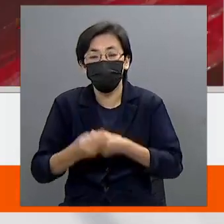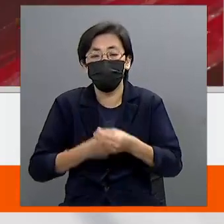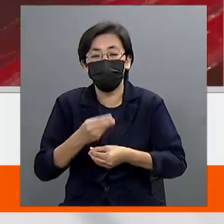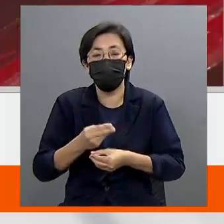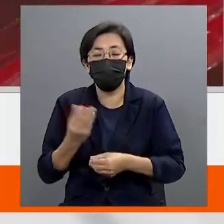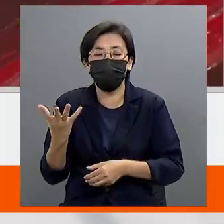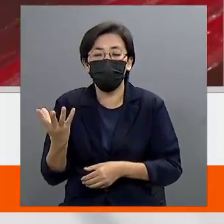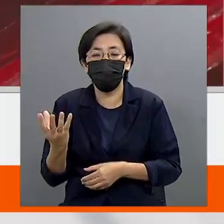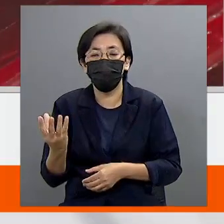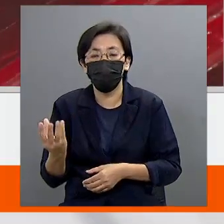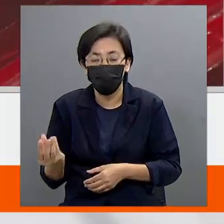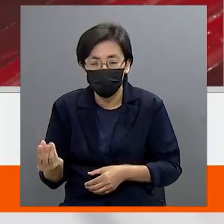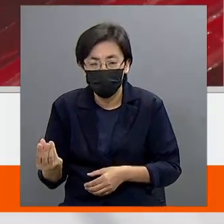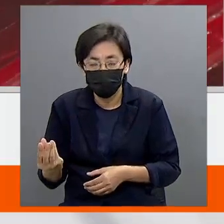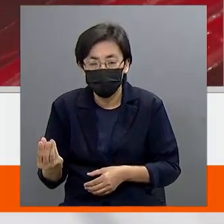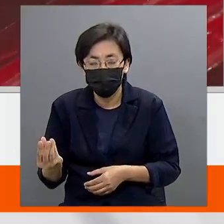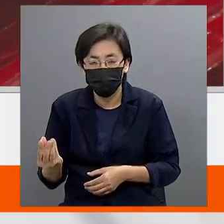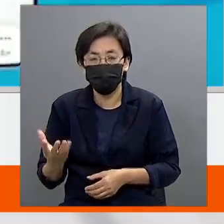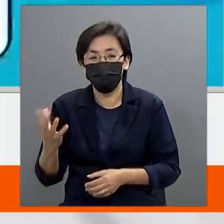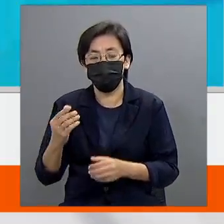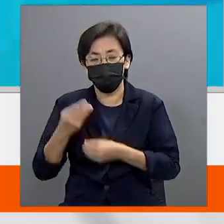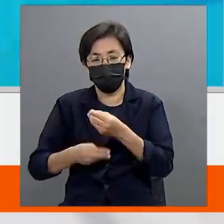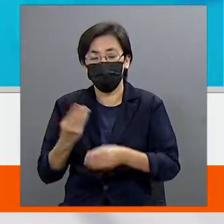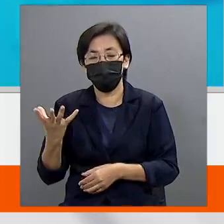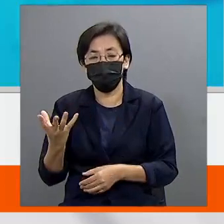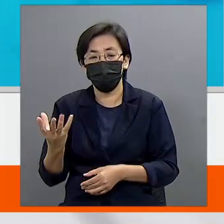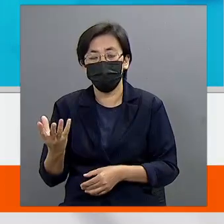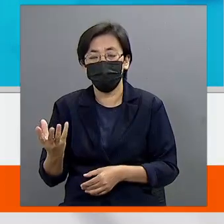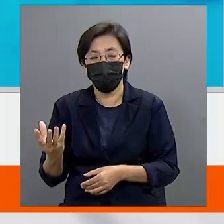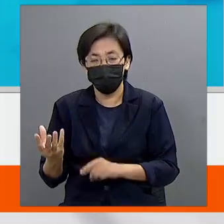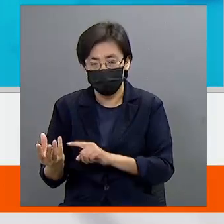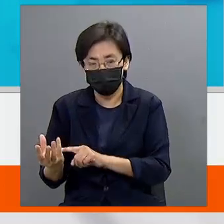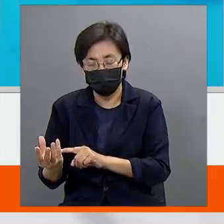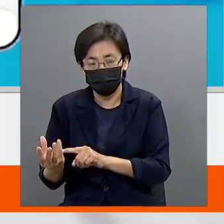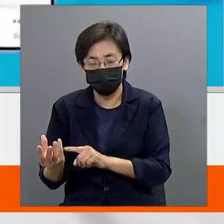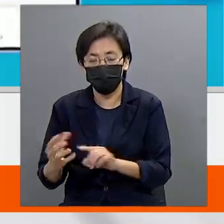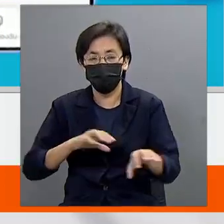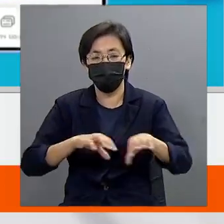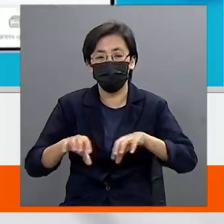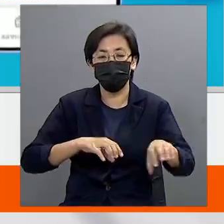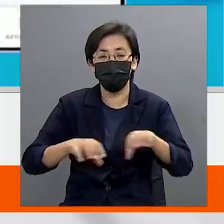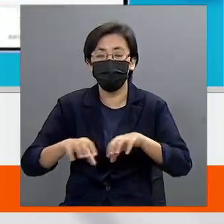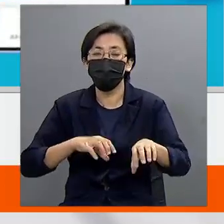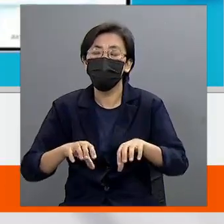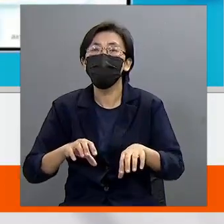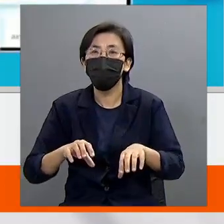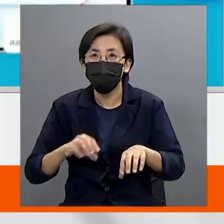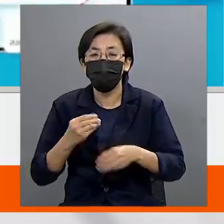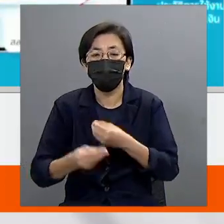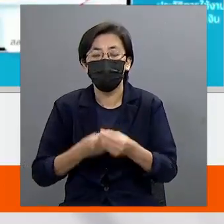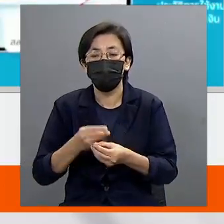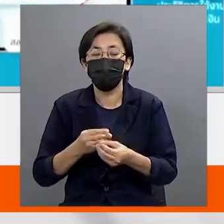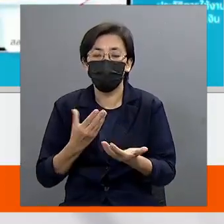ต้นทุนมันจะเหลือใช่ไหมครับต้นทุนจำนวนนี้สามารถที่จะจัดสรรออกมาในรูปใดรูปแบบใดรูปแบบหนึ่งจะตั้งเป็นกองทุนหรือเป็นอะไ